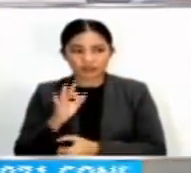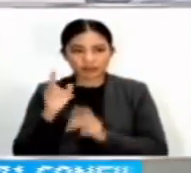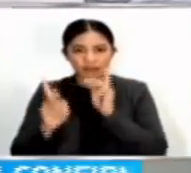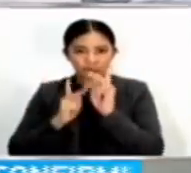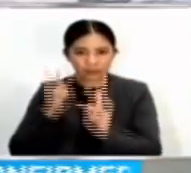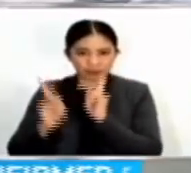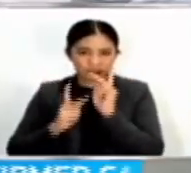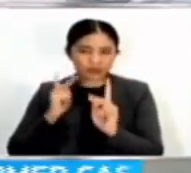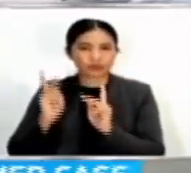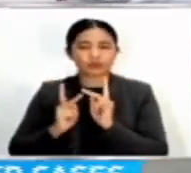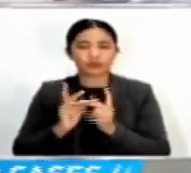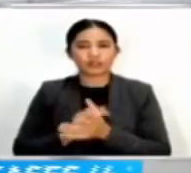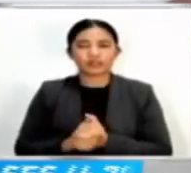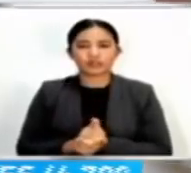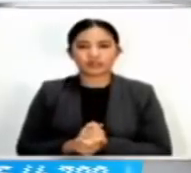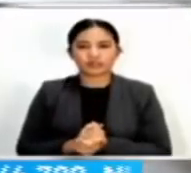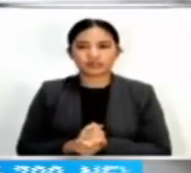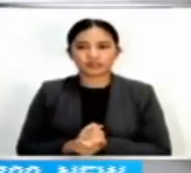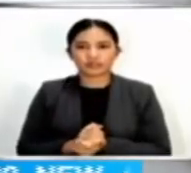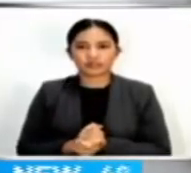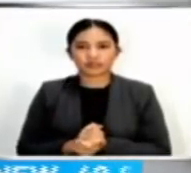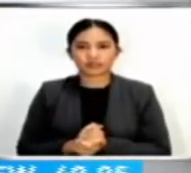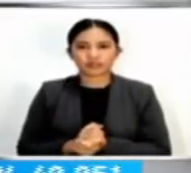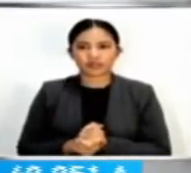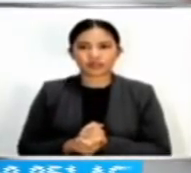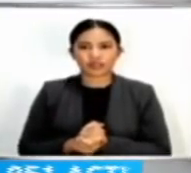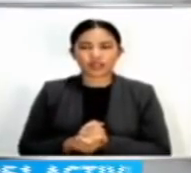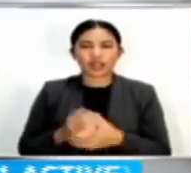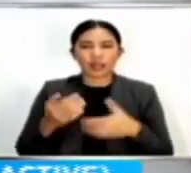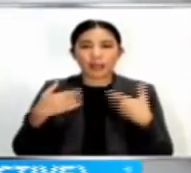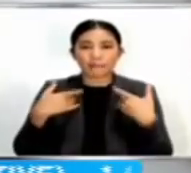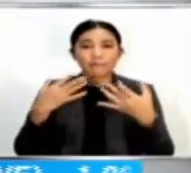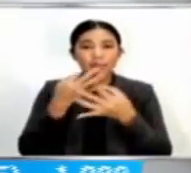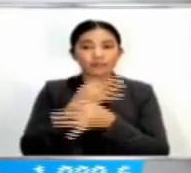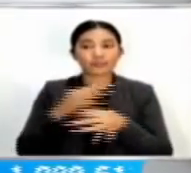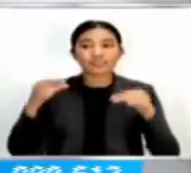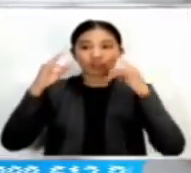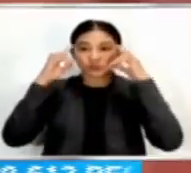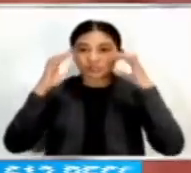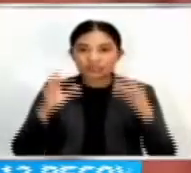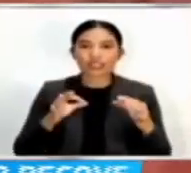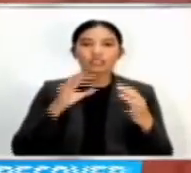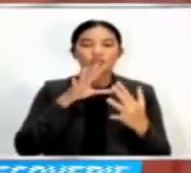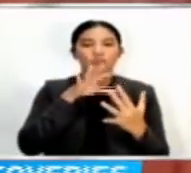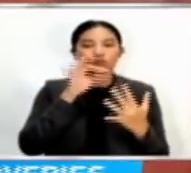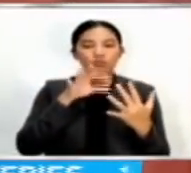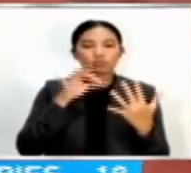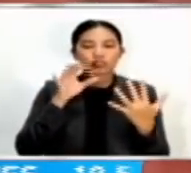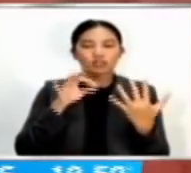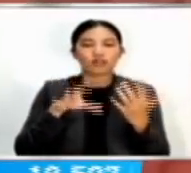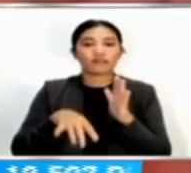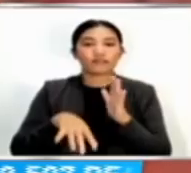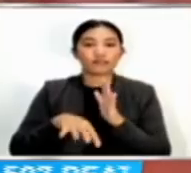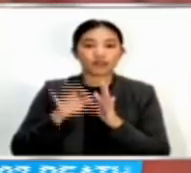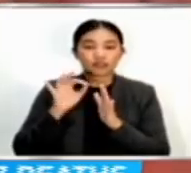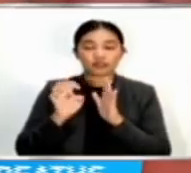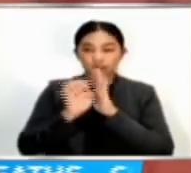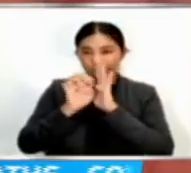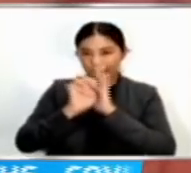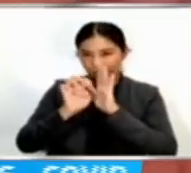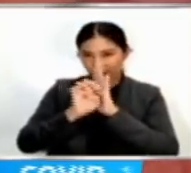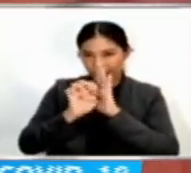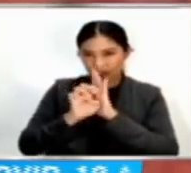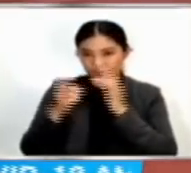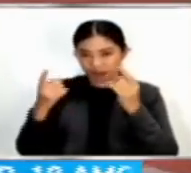there's a freedom of choice, ano? Right. Na malalaman niyang, kunyari, for example, isang brand